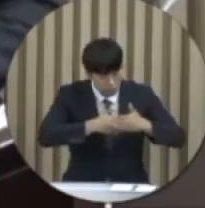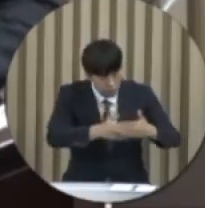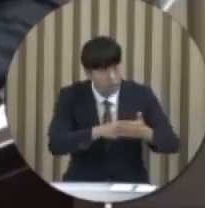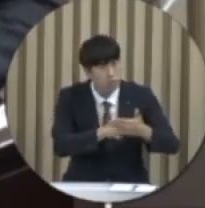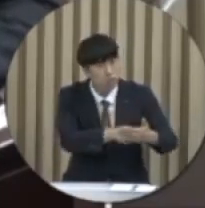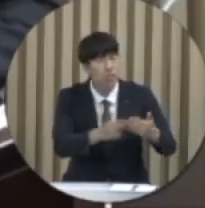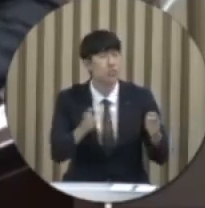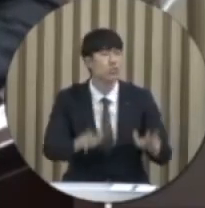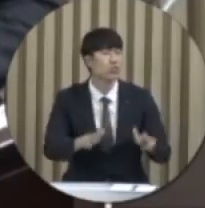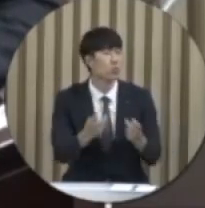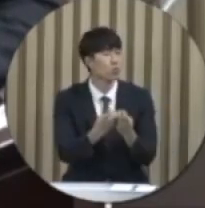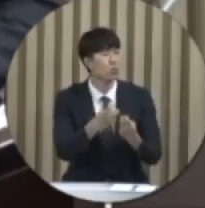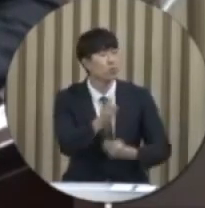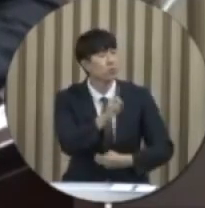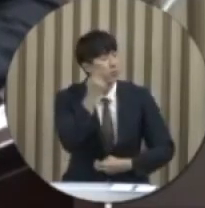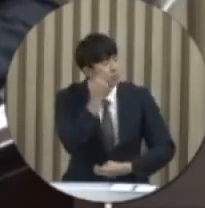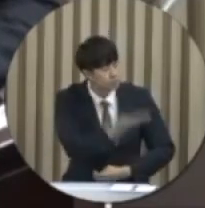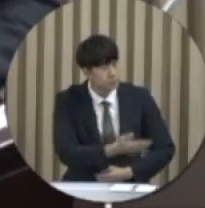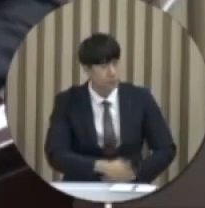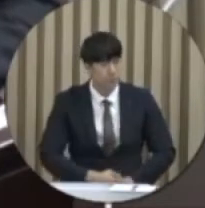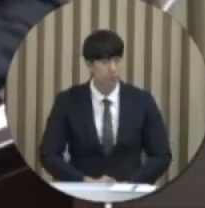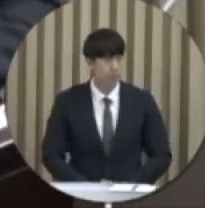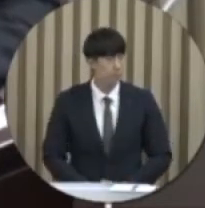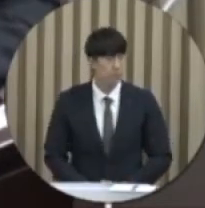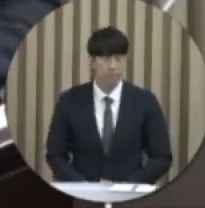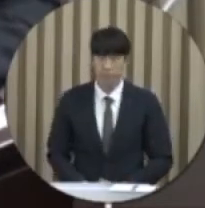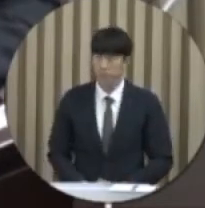진행되는지에 대해서 좀 말씀해 주시기 바라겠습니다. 네,